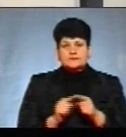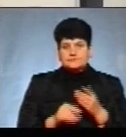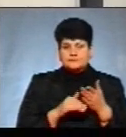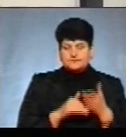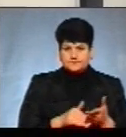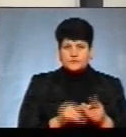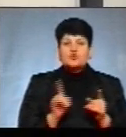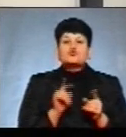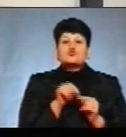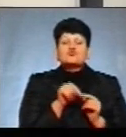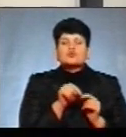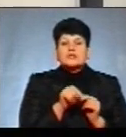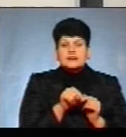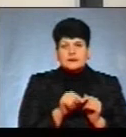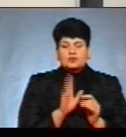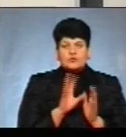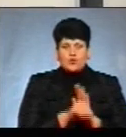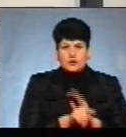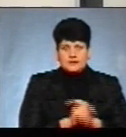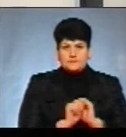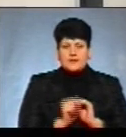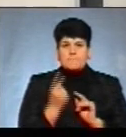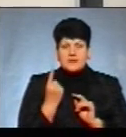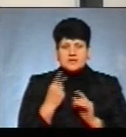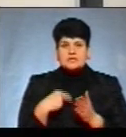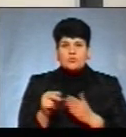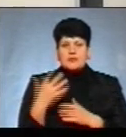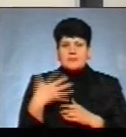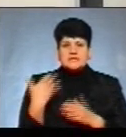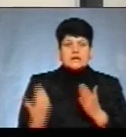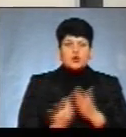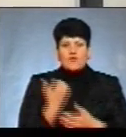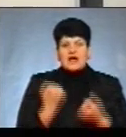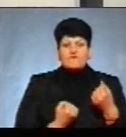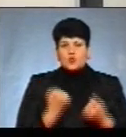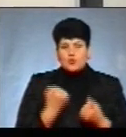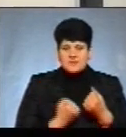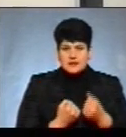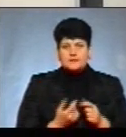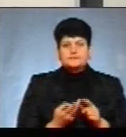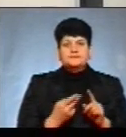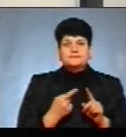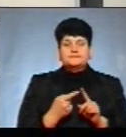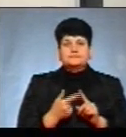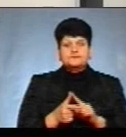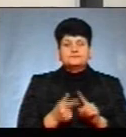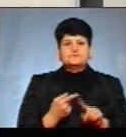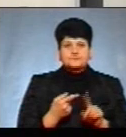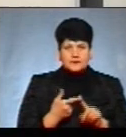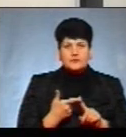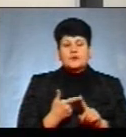медичної допомоги. Що саме буде входити? Перше, це закупівлі 50 нових автомобілів.